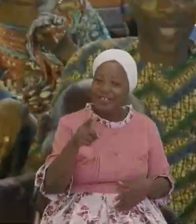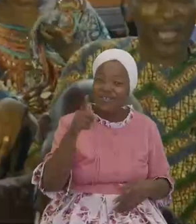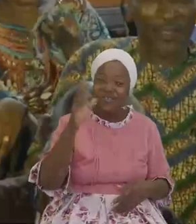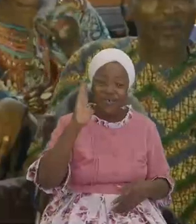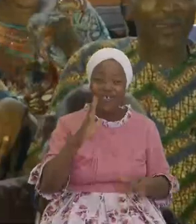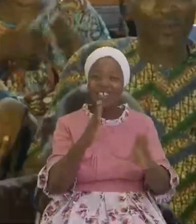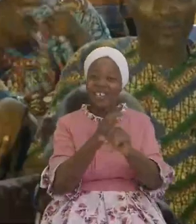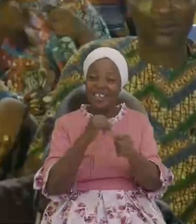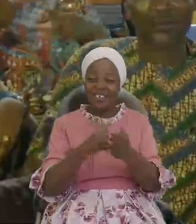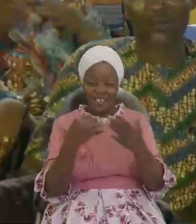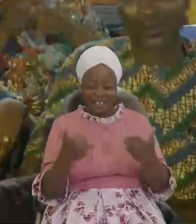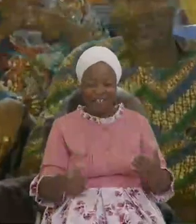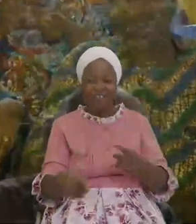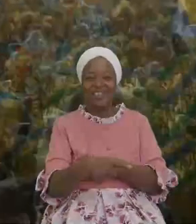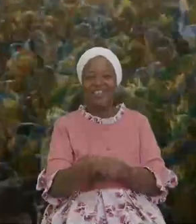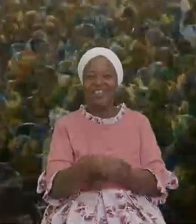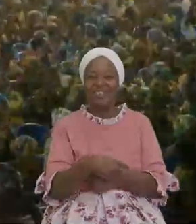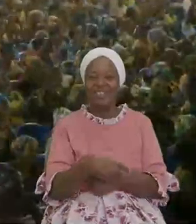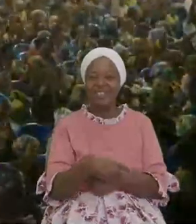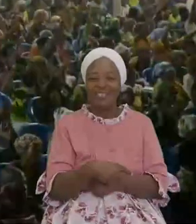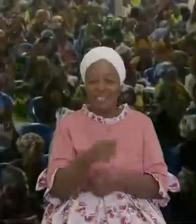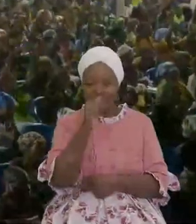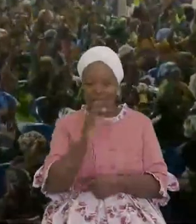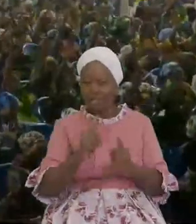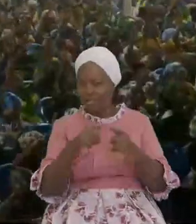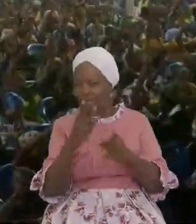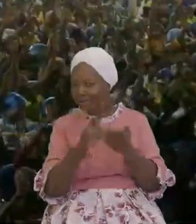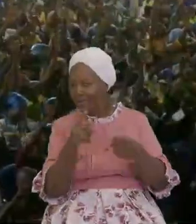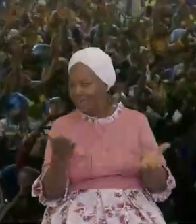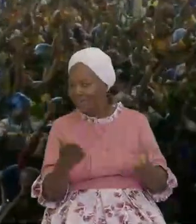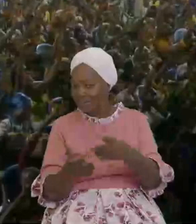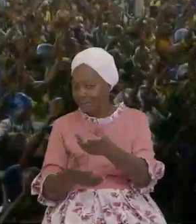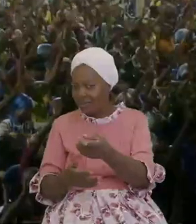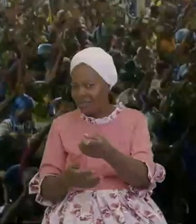Tu vas la voir ce soir. Est-ce que je parle à quelqu'un là-bas?